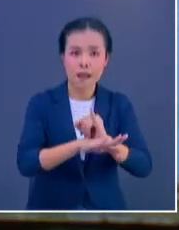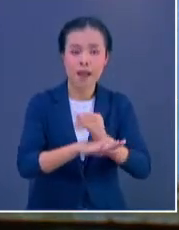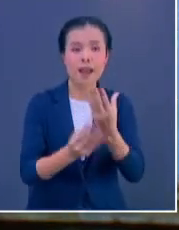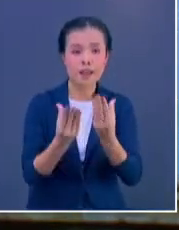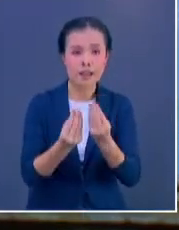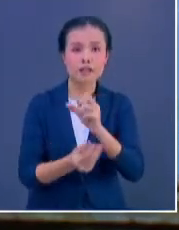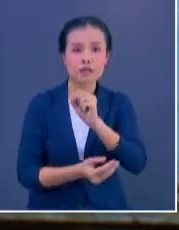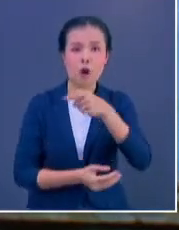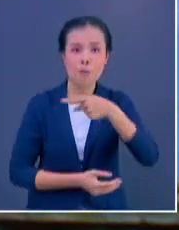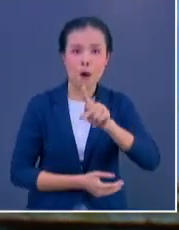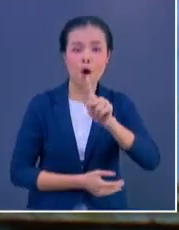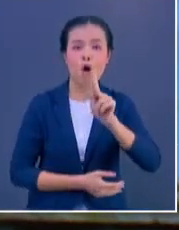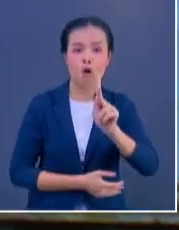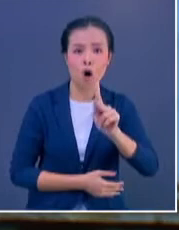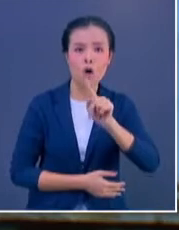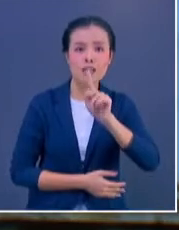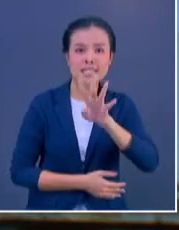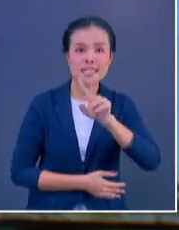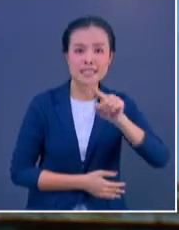ก4-01อะไร